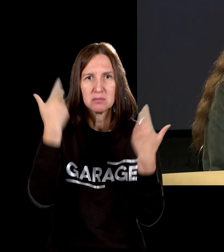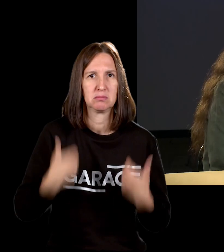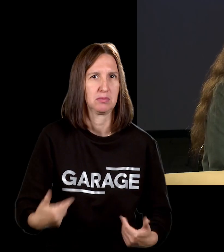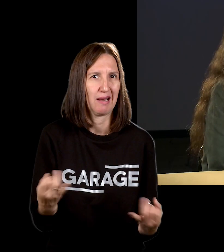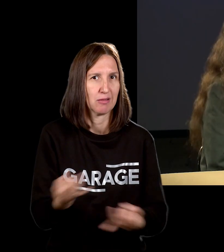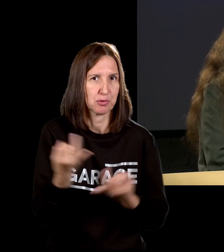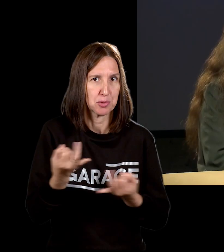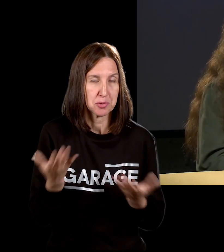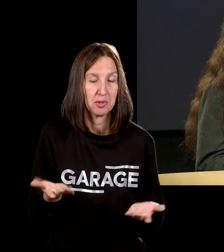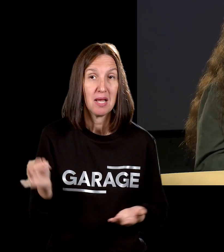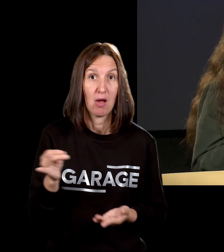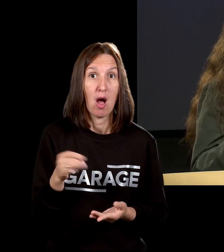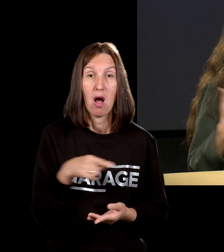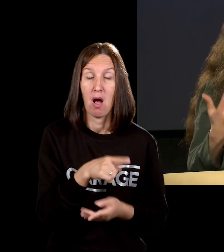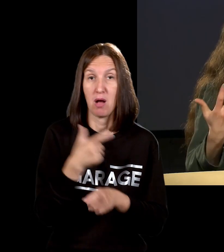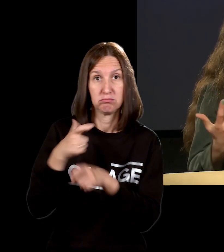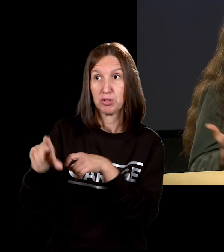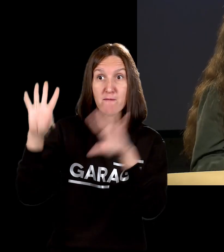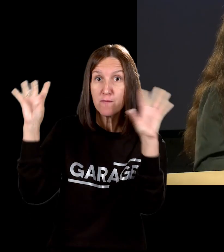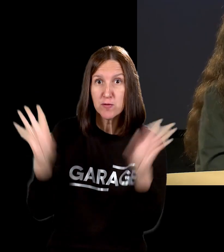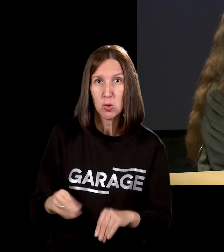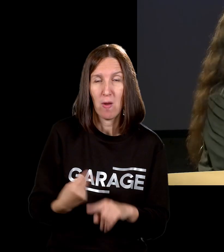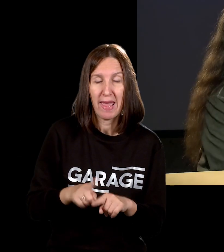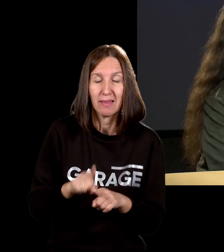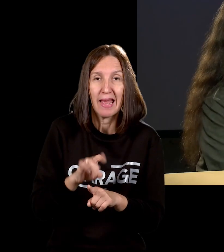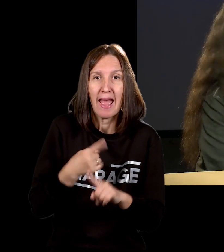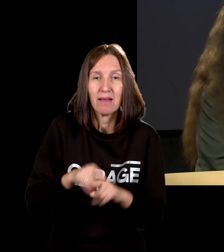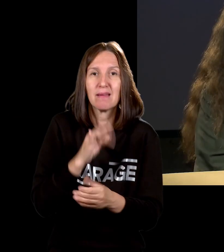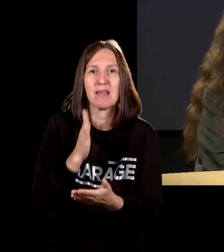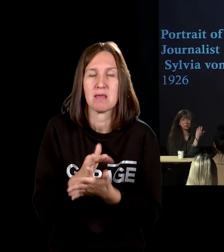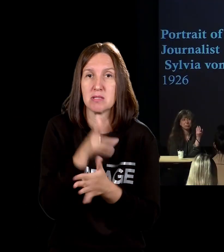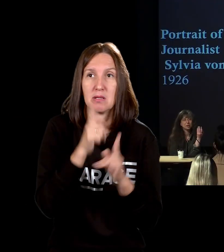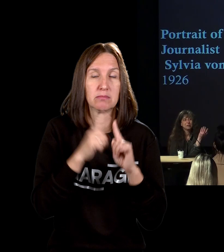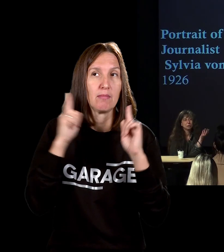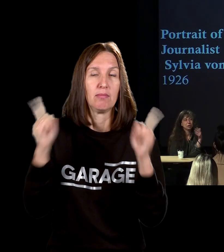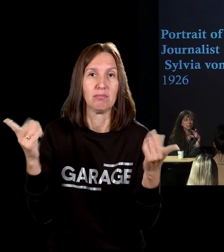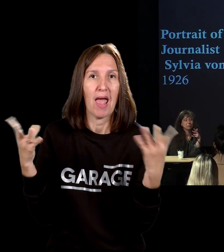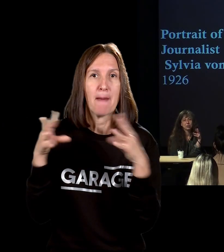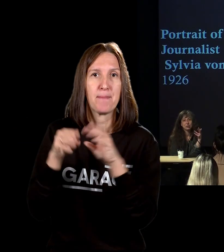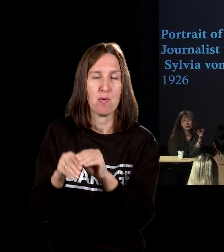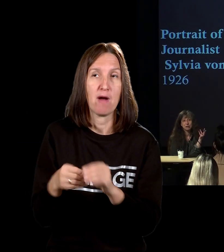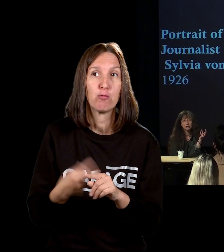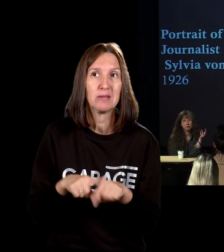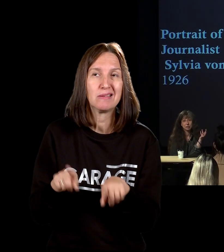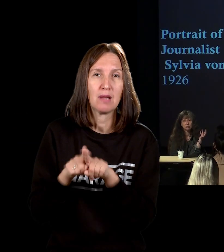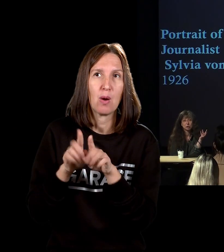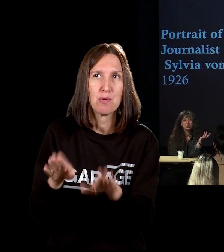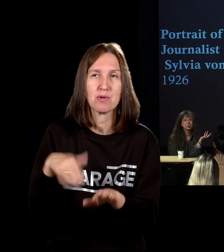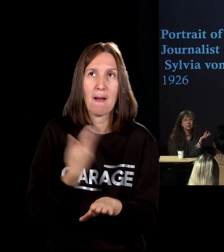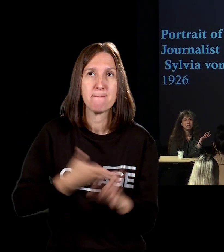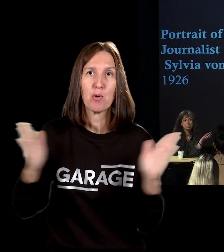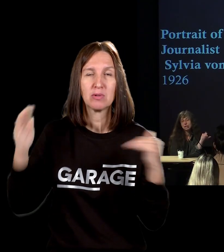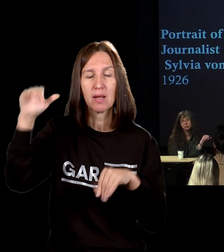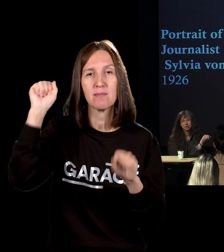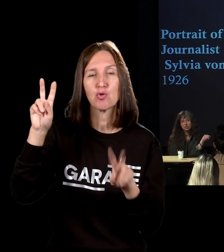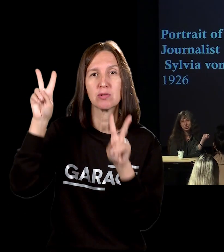интересует. И все это, вот это и есть эпоха, и это такой как бы портрет, который одновременно, и можно